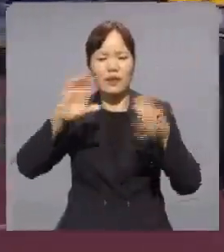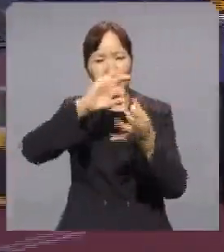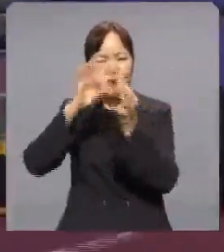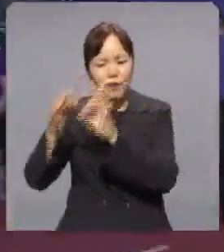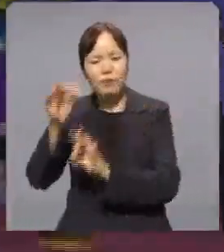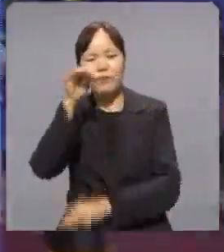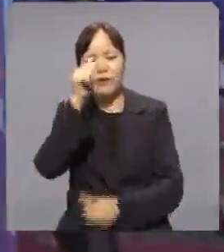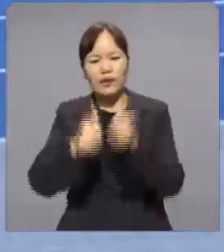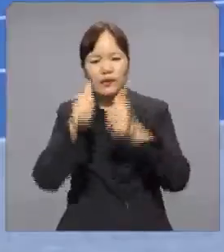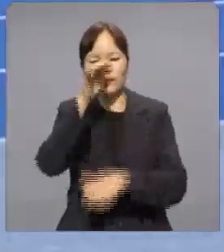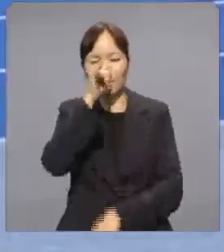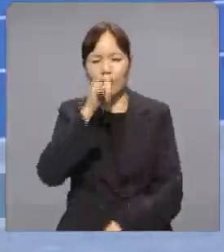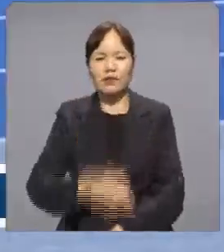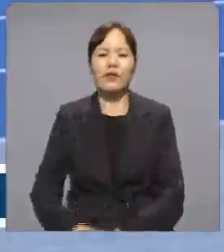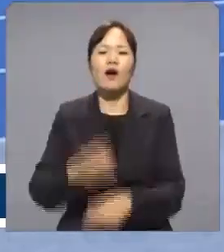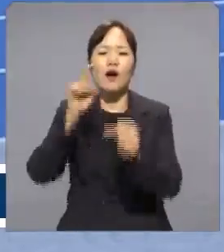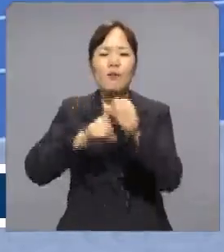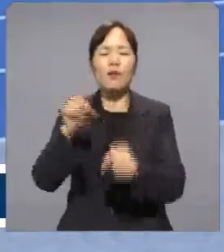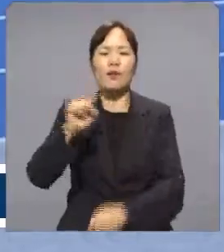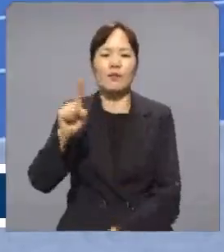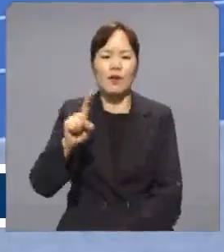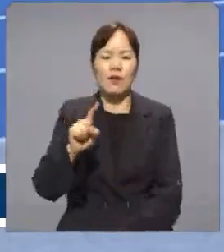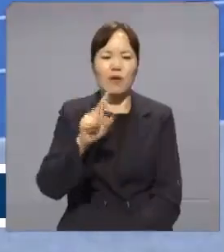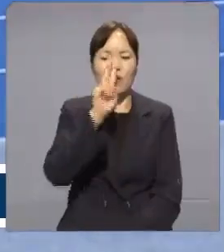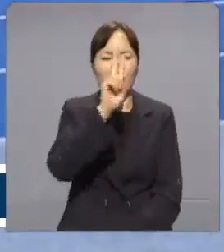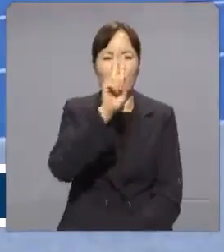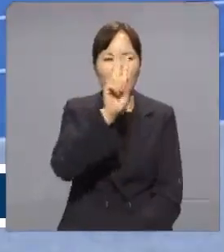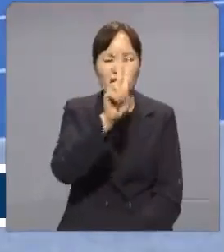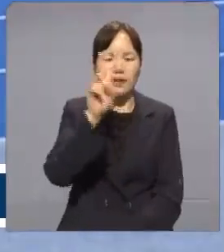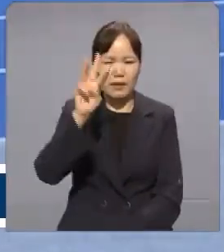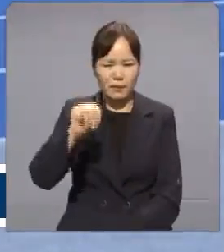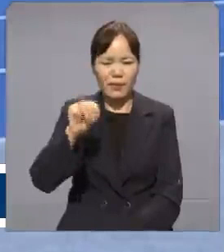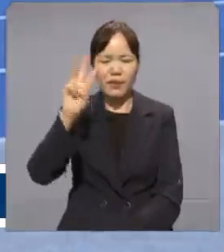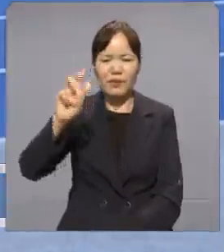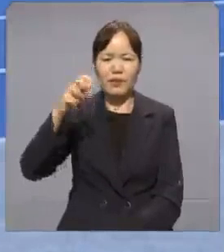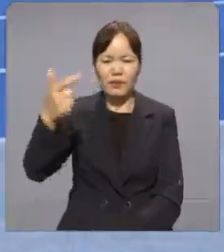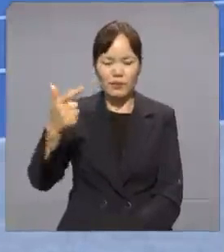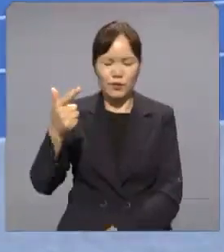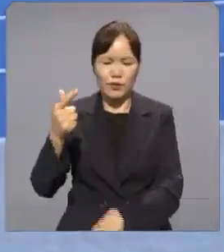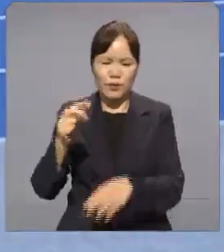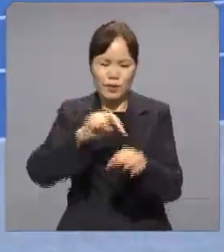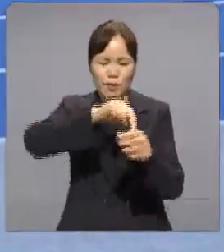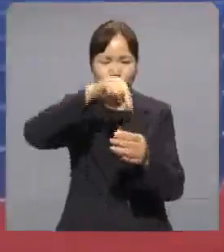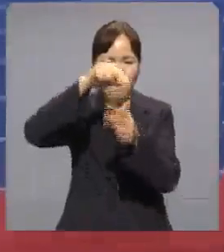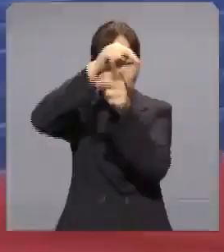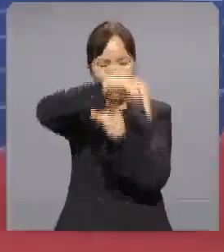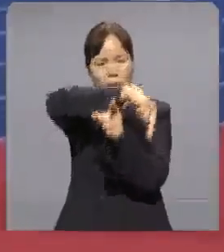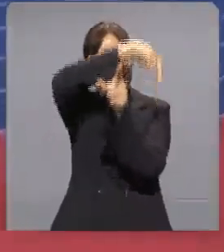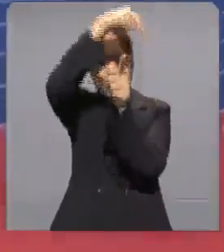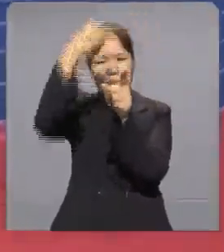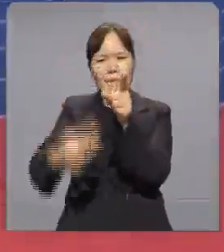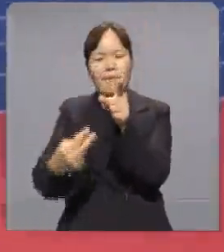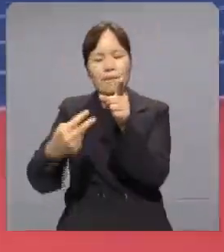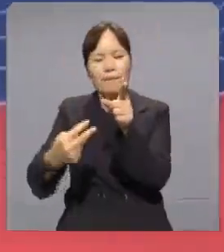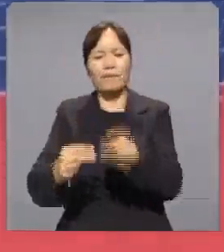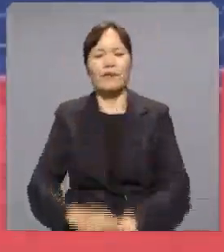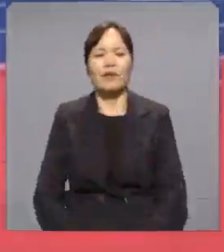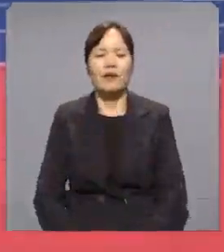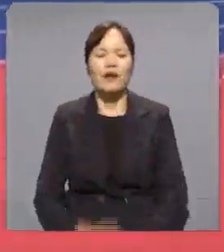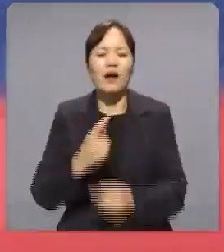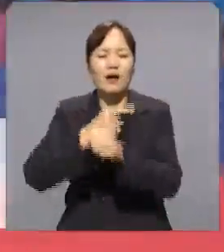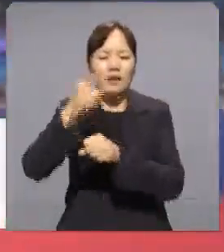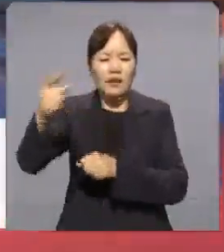기다립니다 목표는 당연히 2m 36을 뛰어넘는 기록 경신과 금메달입니다 우상혁은